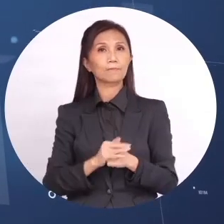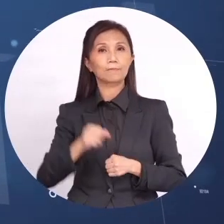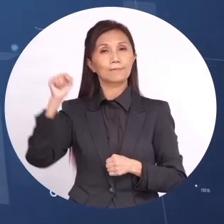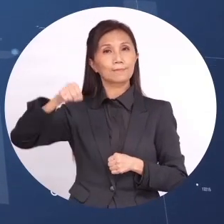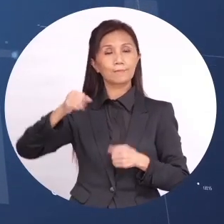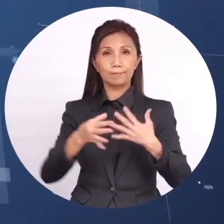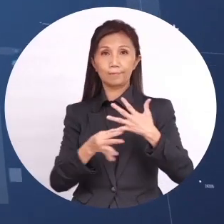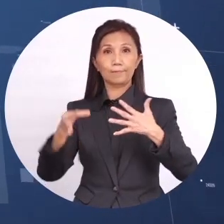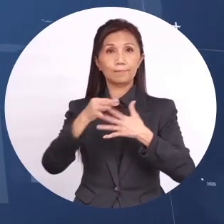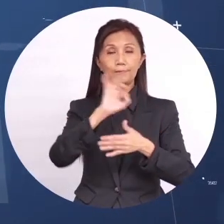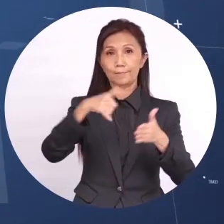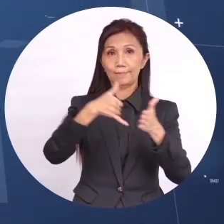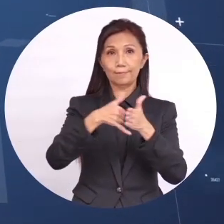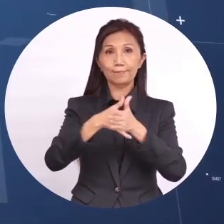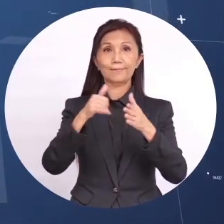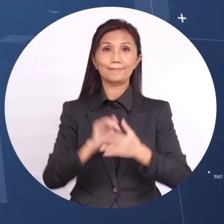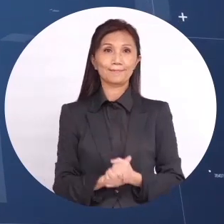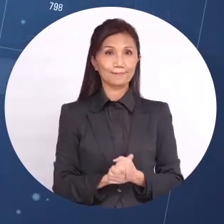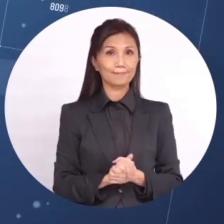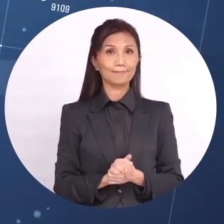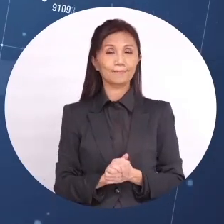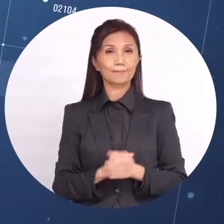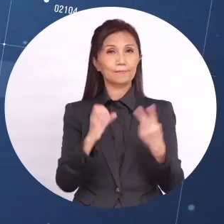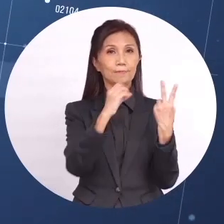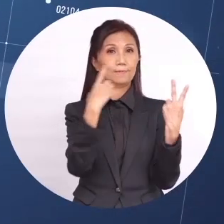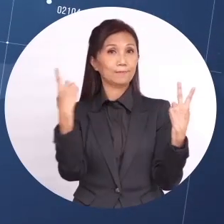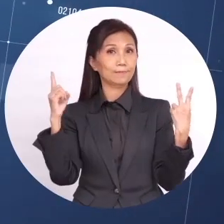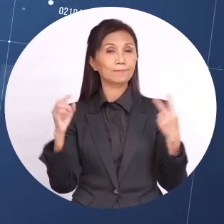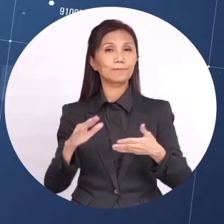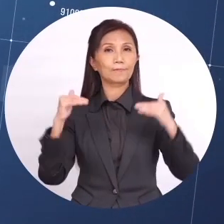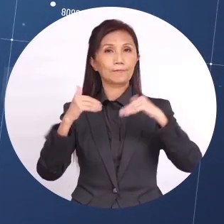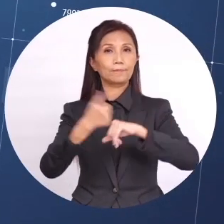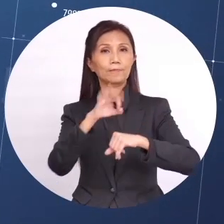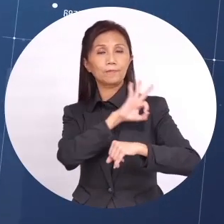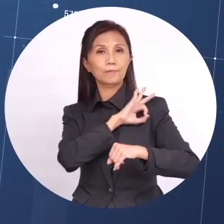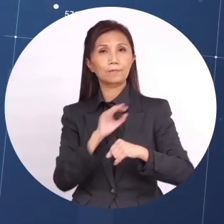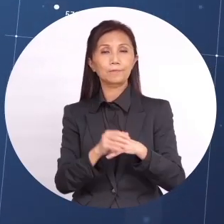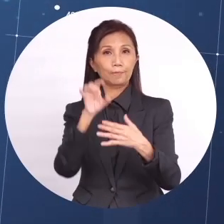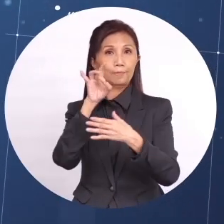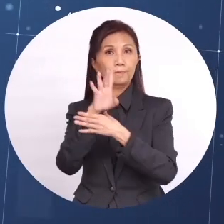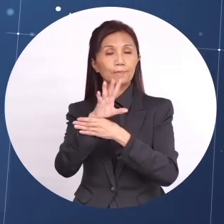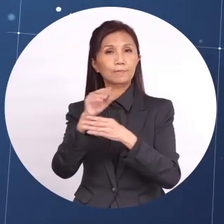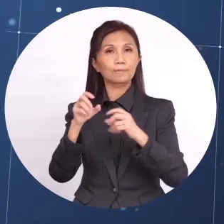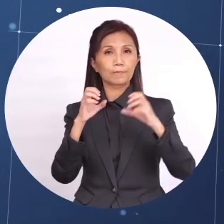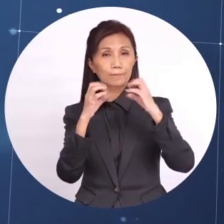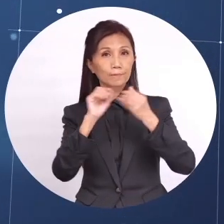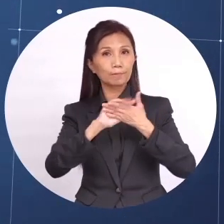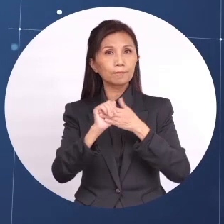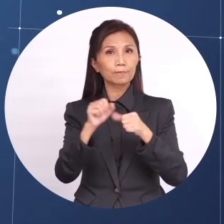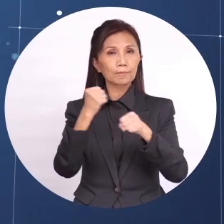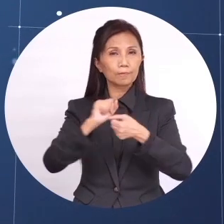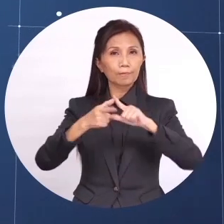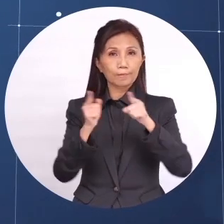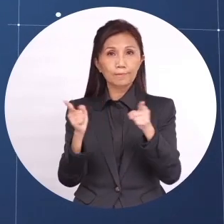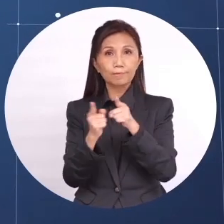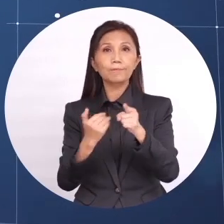诺提升无障碍设施。2011年，平机会以提早调停来到精简处理了